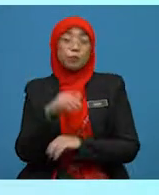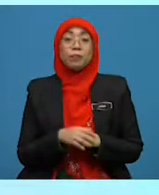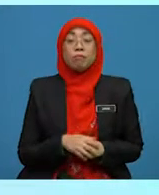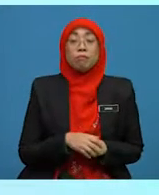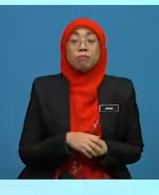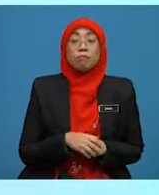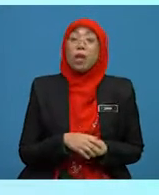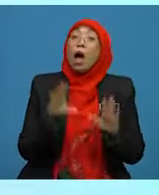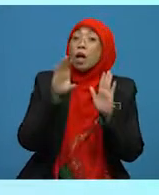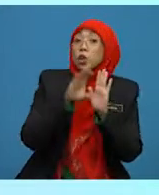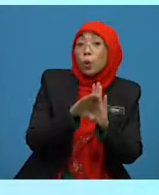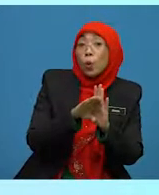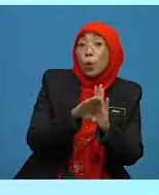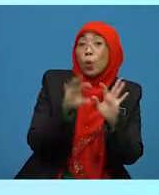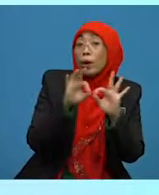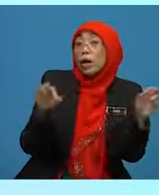Contoh ayat kedua.